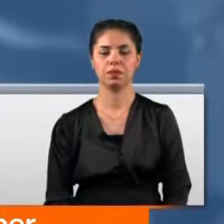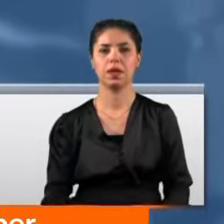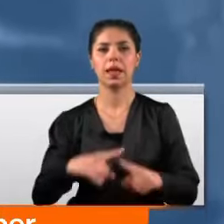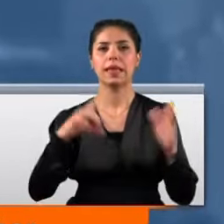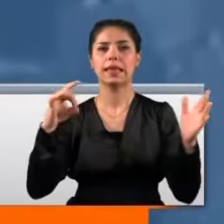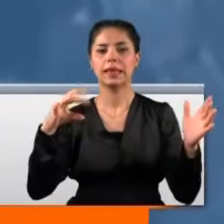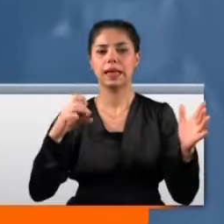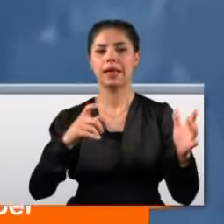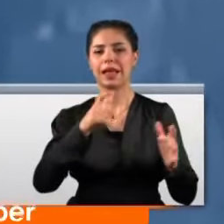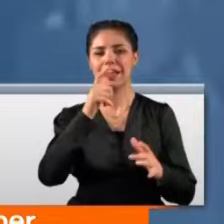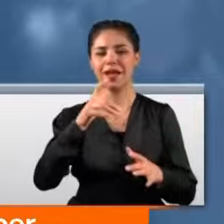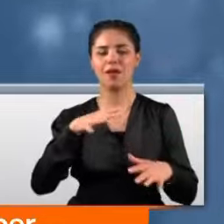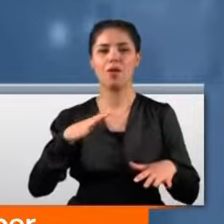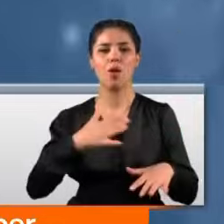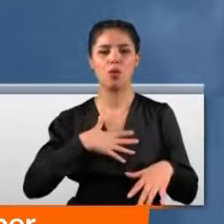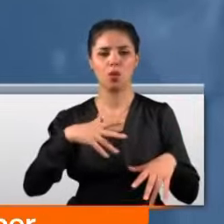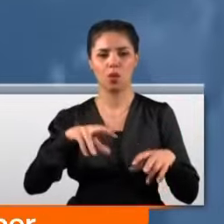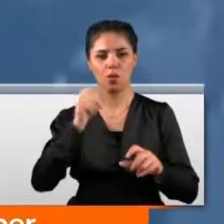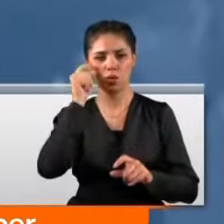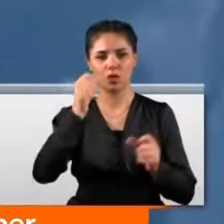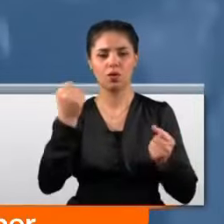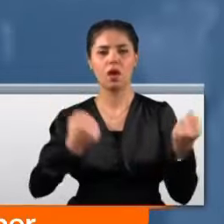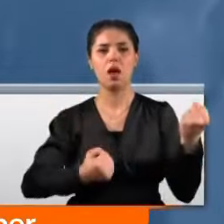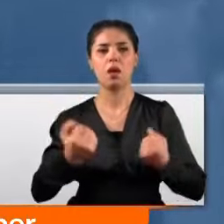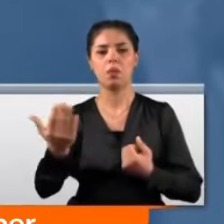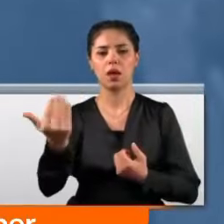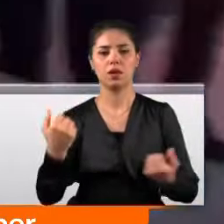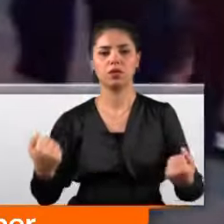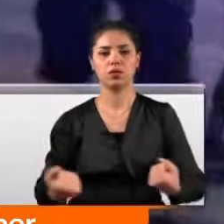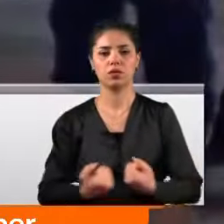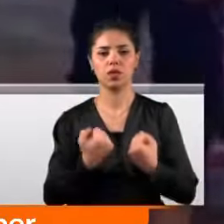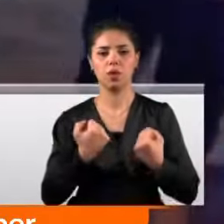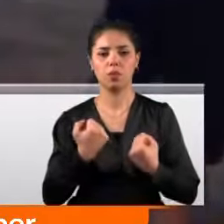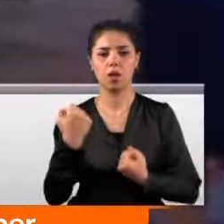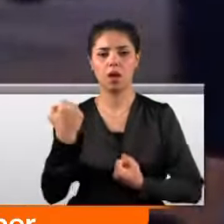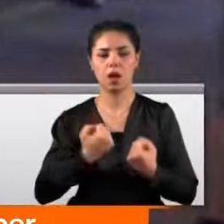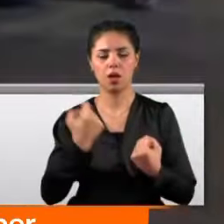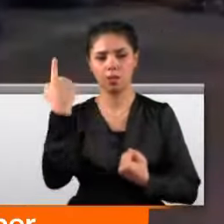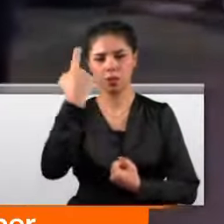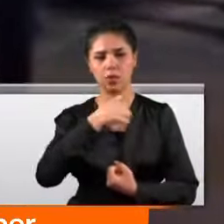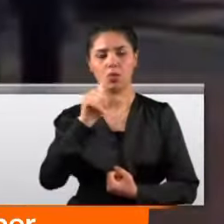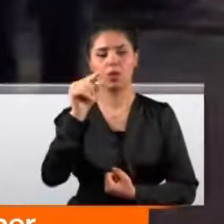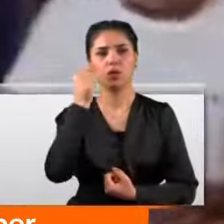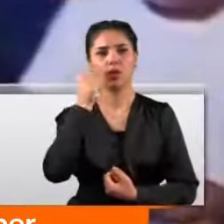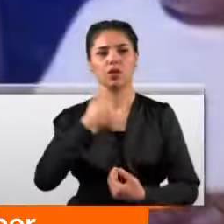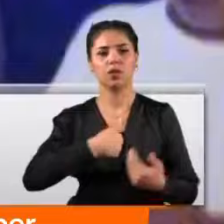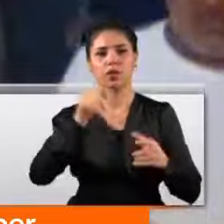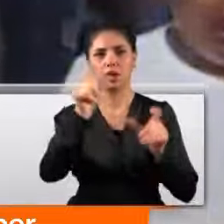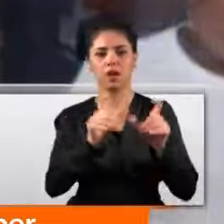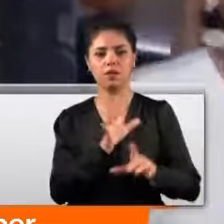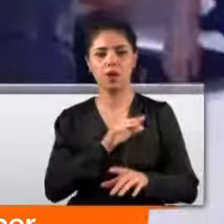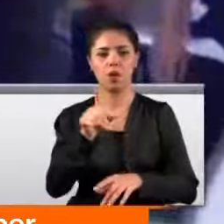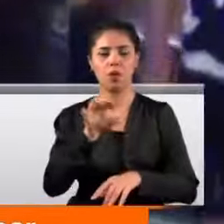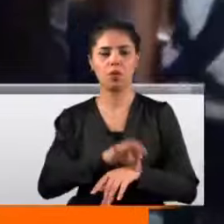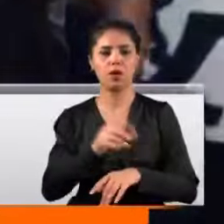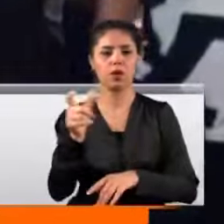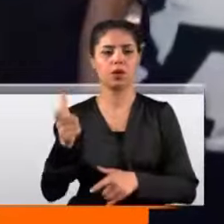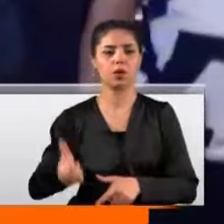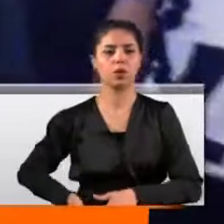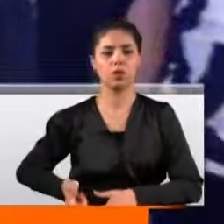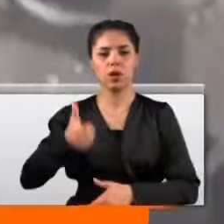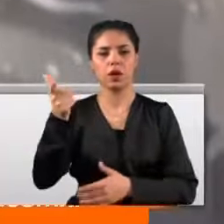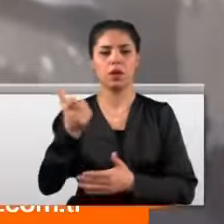Tekirdağ'da ise kahvenin önünde oturanlara bir otomobil çarptı. Kaldırıma dalan araç sebebiyle 11 kişi yaralandı. O anlar güvenlik